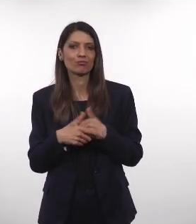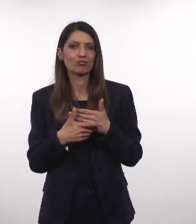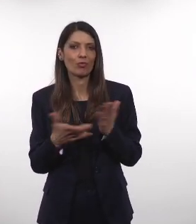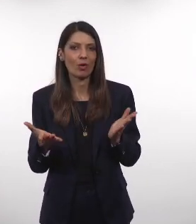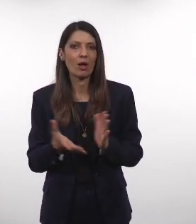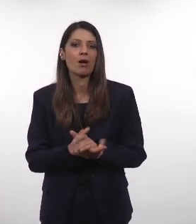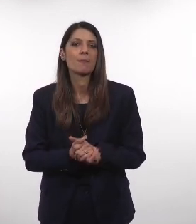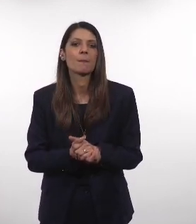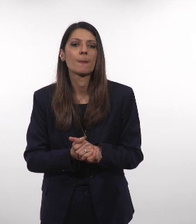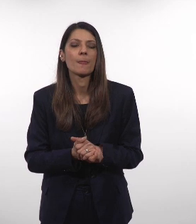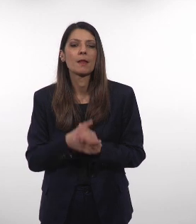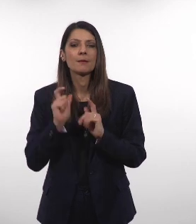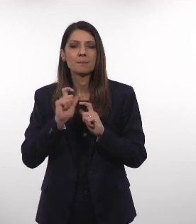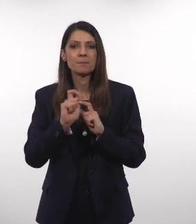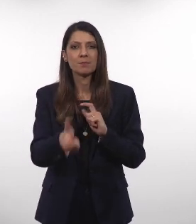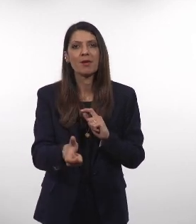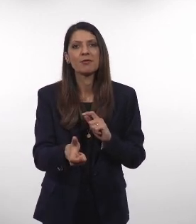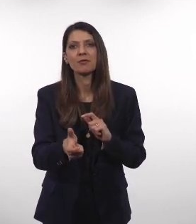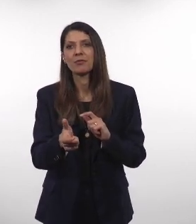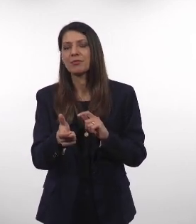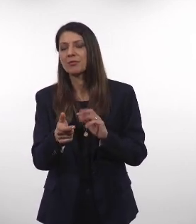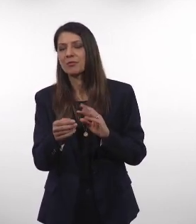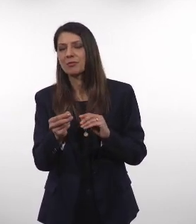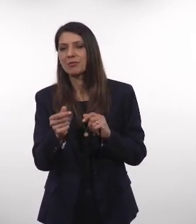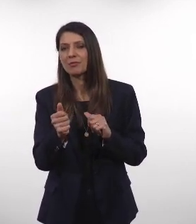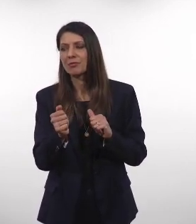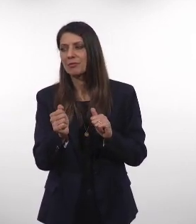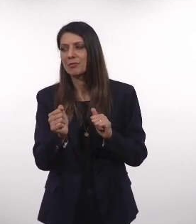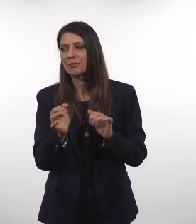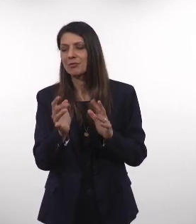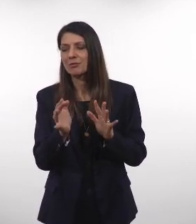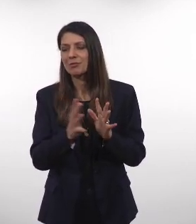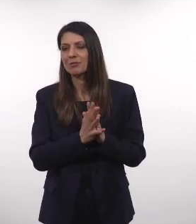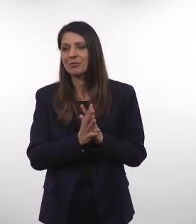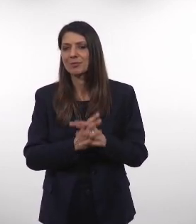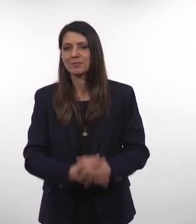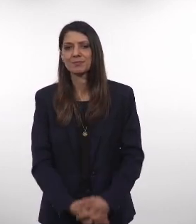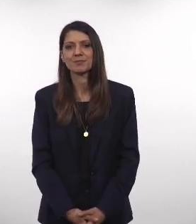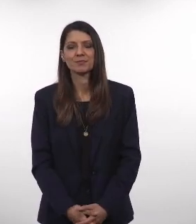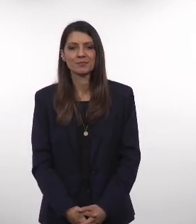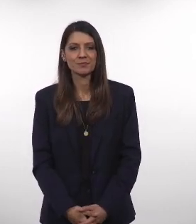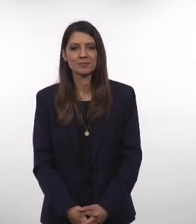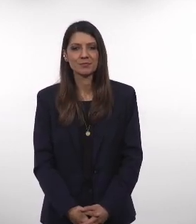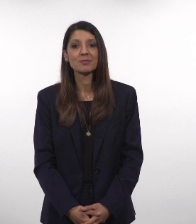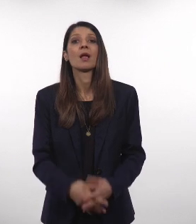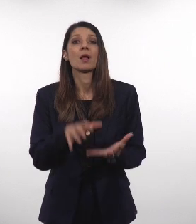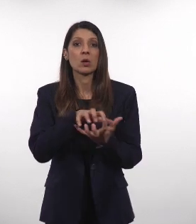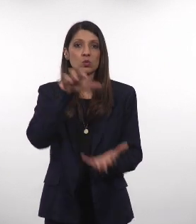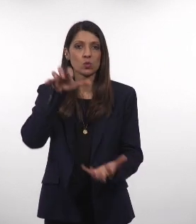Voilà, et donc on va pouvoir arriver sur, si je retrouve ma souris, les